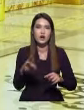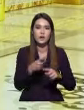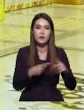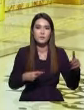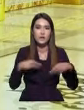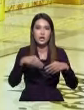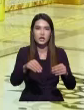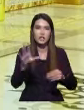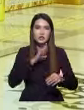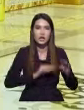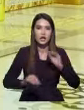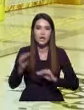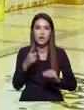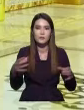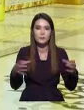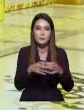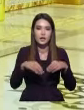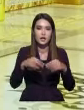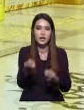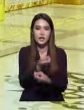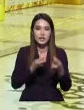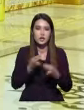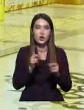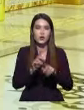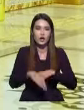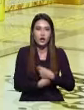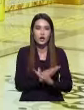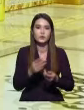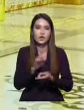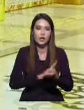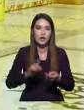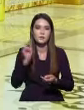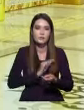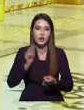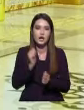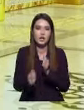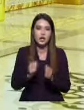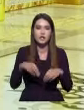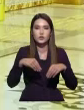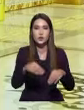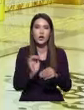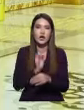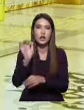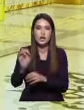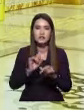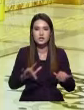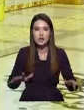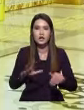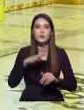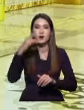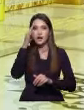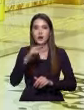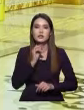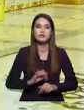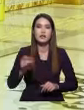бар. Бидай мен зығыр өсіреміз. Егін егіп қана қоймай, оны қайта өңдеу ісін де меңгердік. Зығыр майын жасап экспортқа шығарамыз. Биыл Қазақстан тарихында